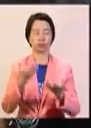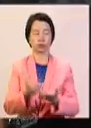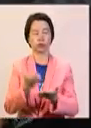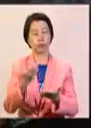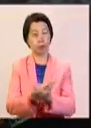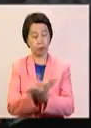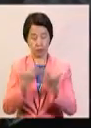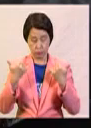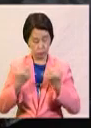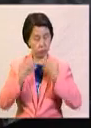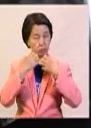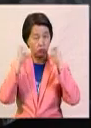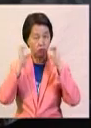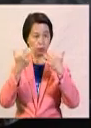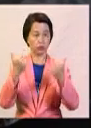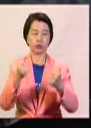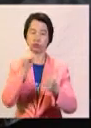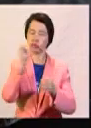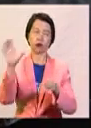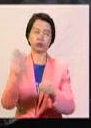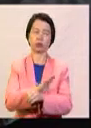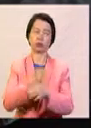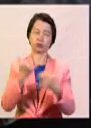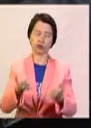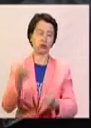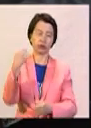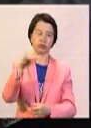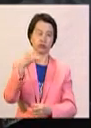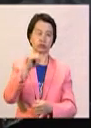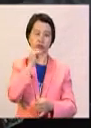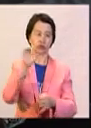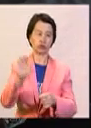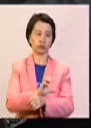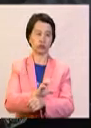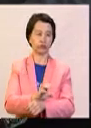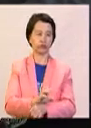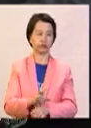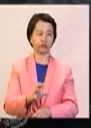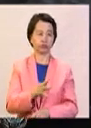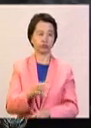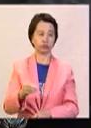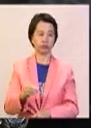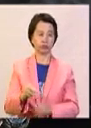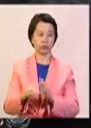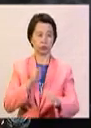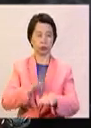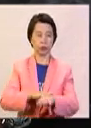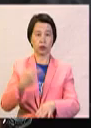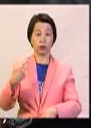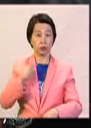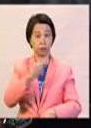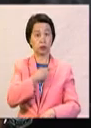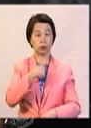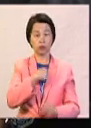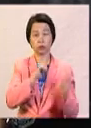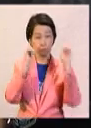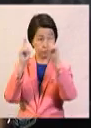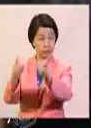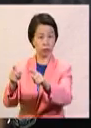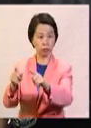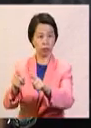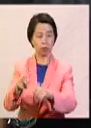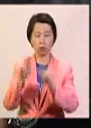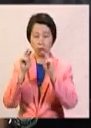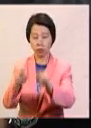serta keperluan tenaga pantuan tidak mencukupi di hospital-hospital di Gaza. Okay. Ketika pihak kami hanya